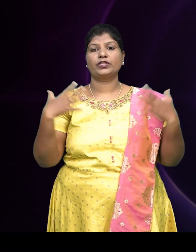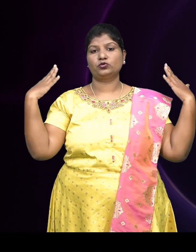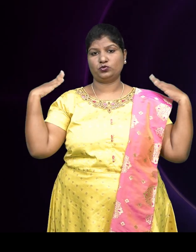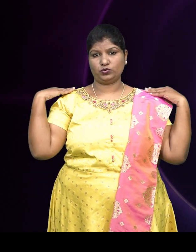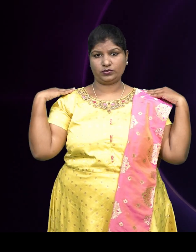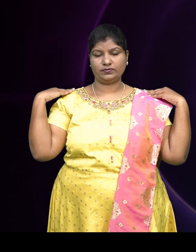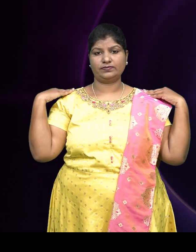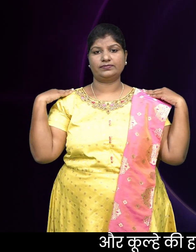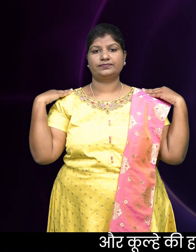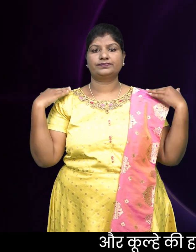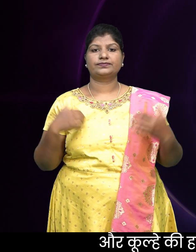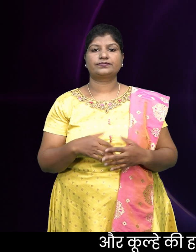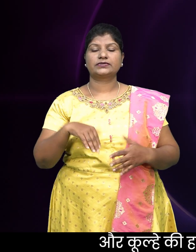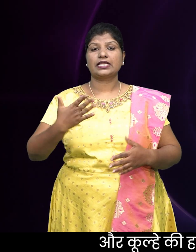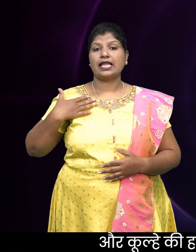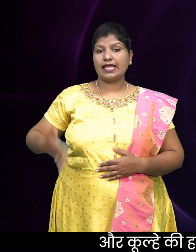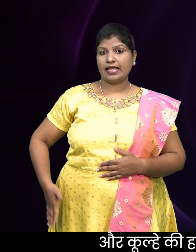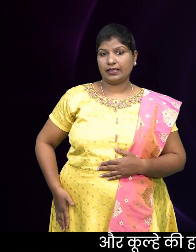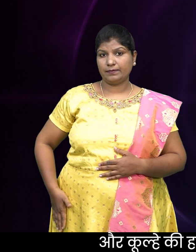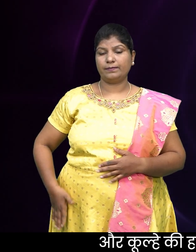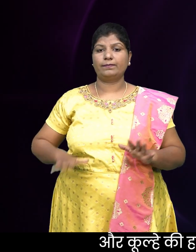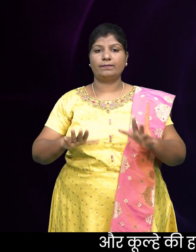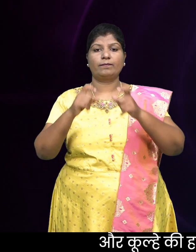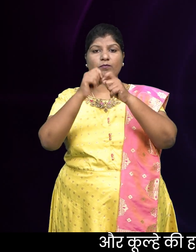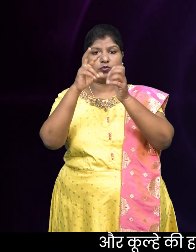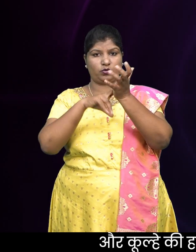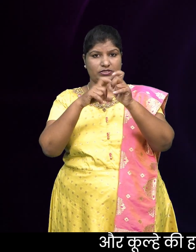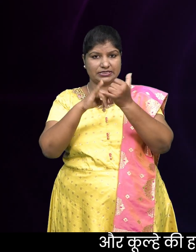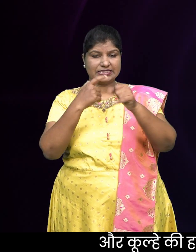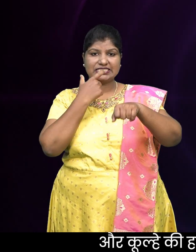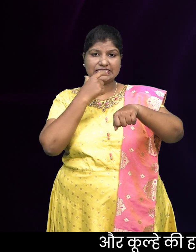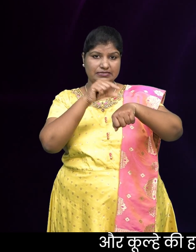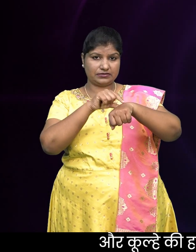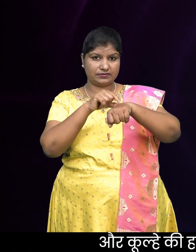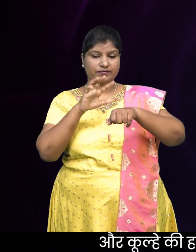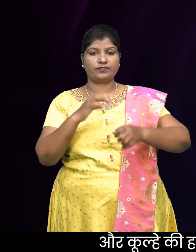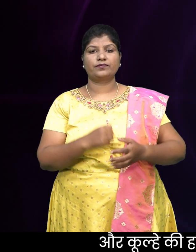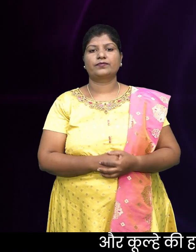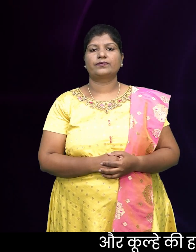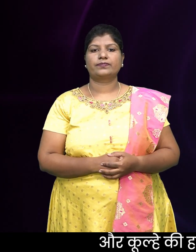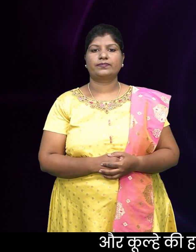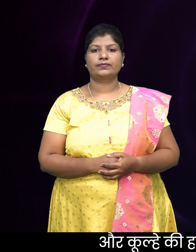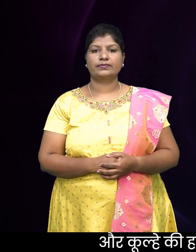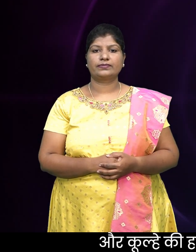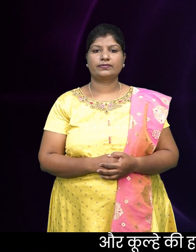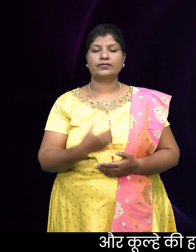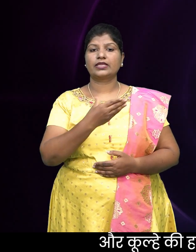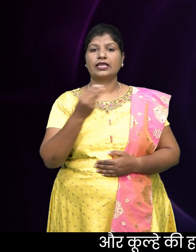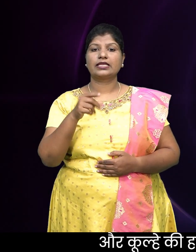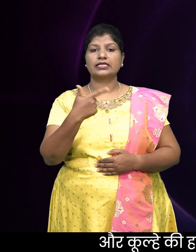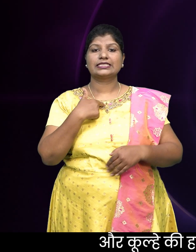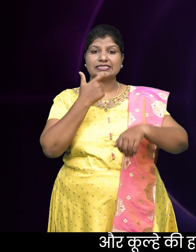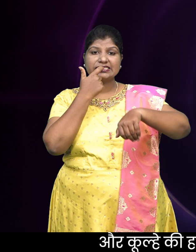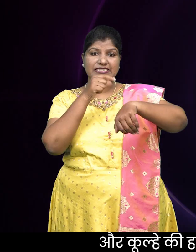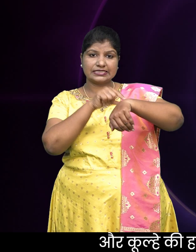कंधे और खुले की हड्डियां और हाथ और पैरों की हड्डियां शामिल है।